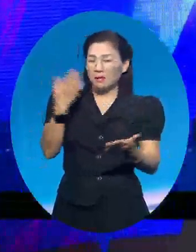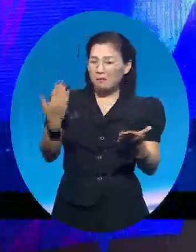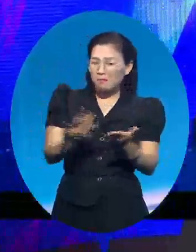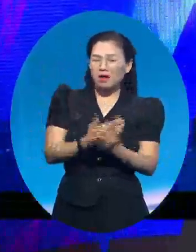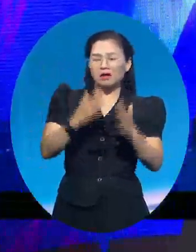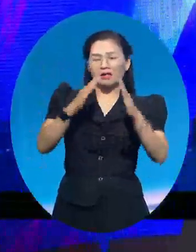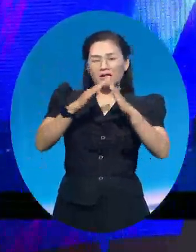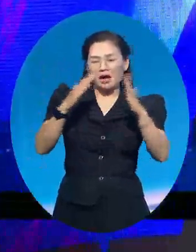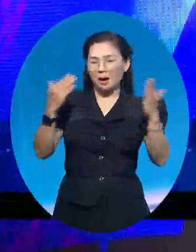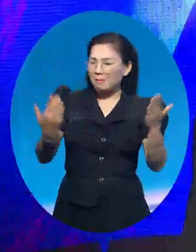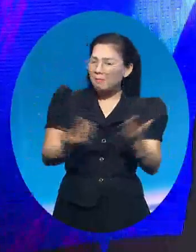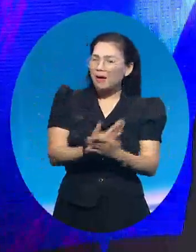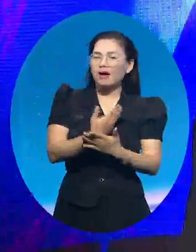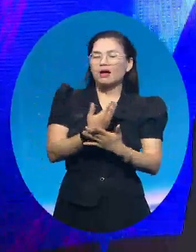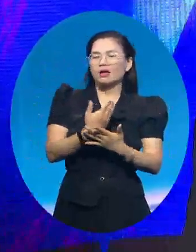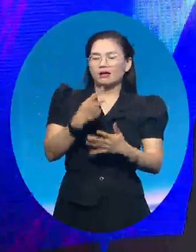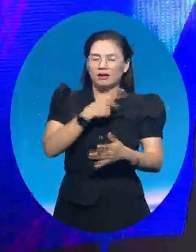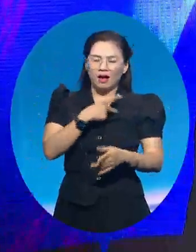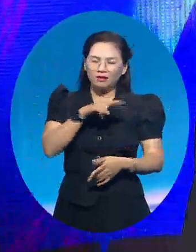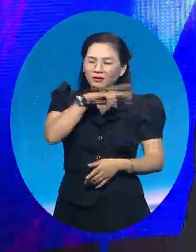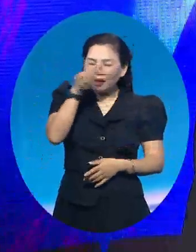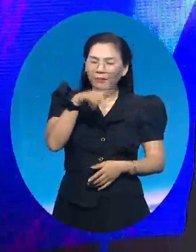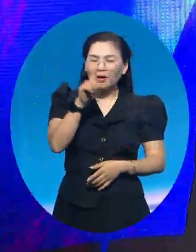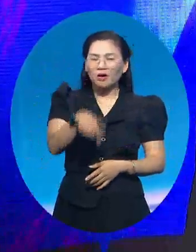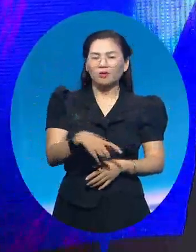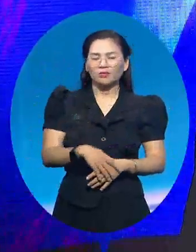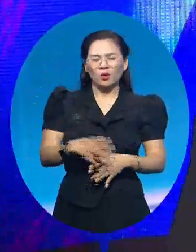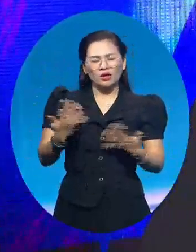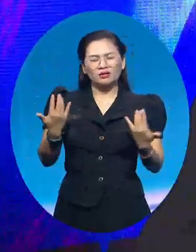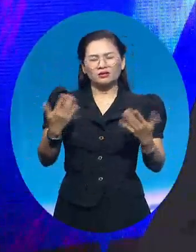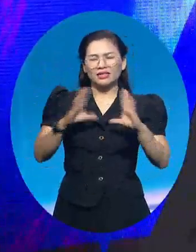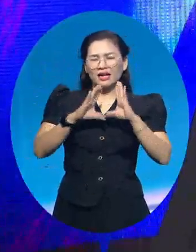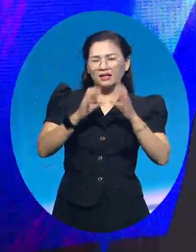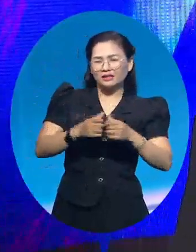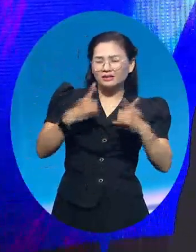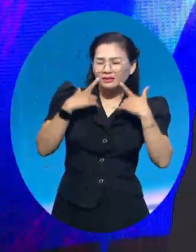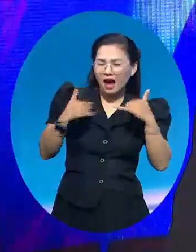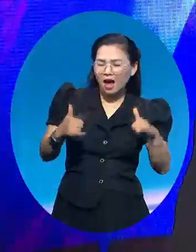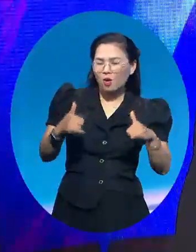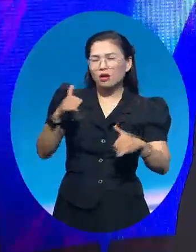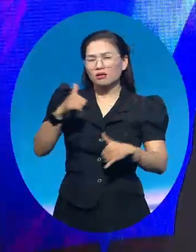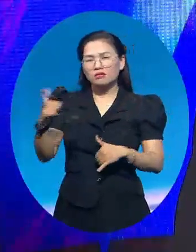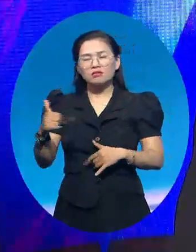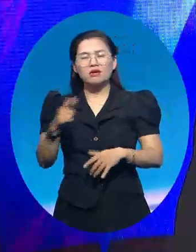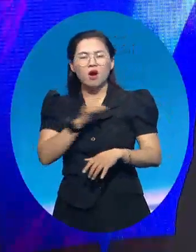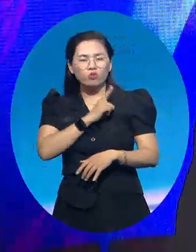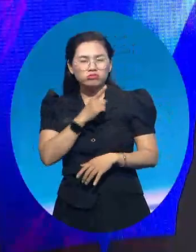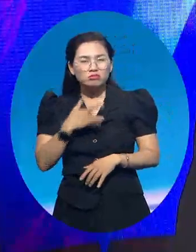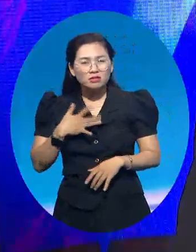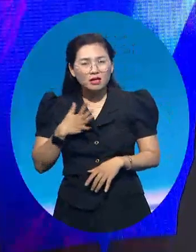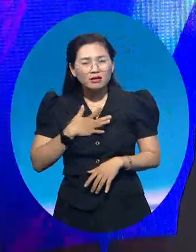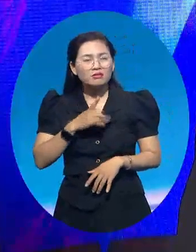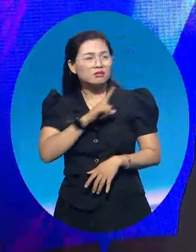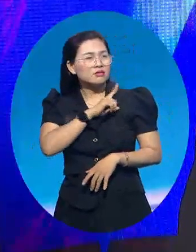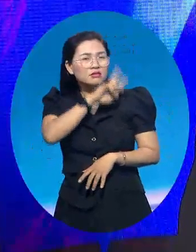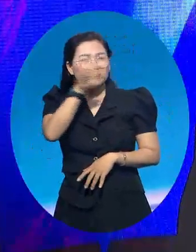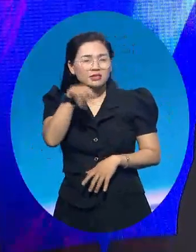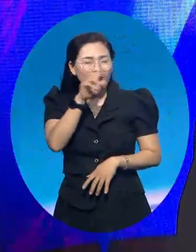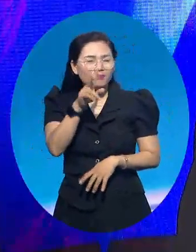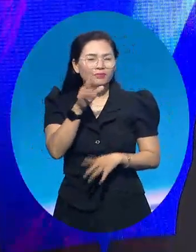lớn, chúng tôi nhận thấy là bên cạnh đó những thành viên trẻ trong gia đình hay là những cái khách hàng trẻ tuổi hơn đang rất là quan tâm đến những cái không gian